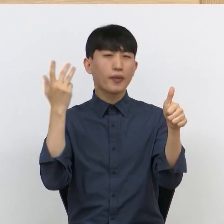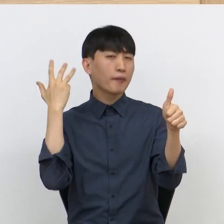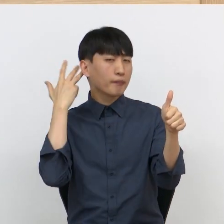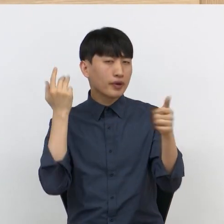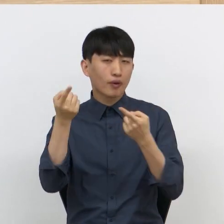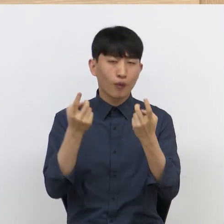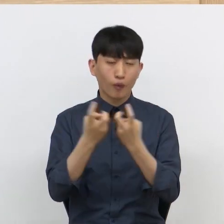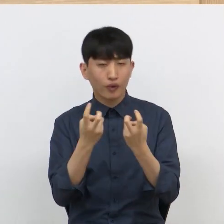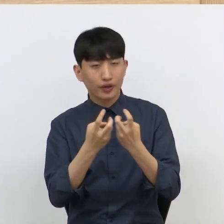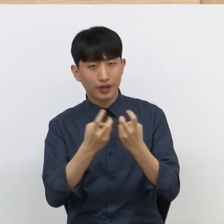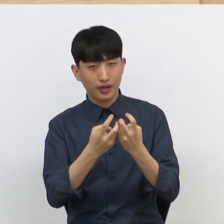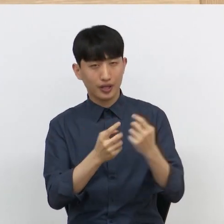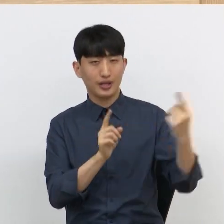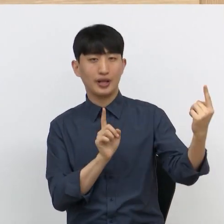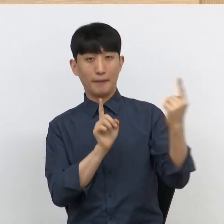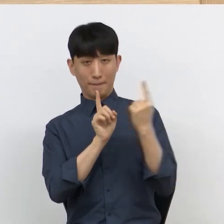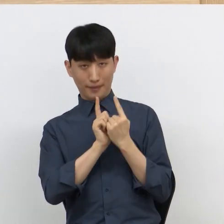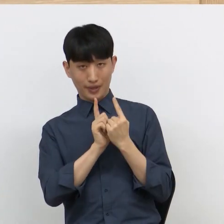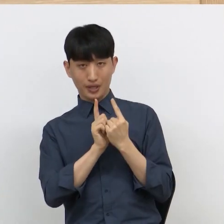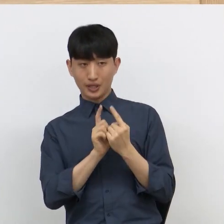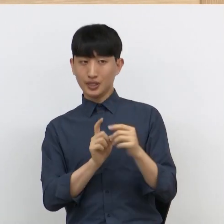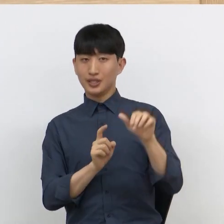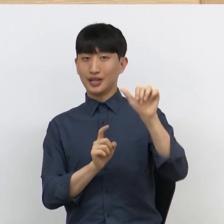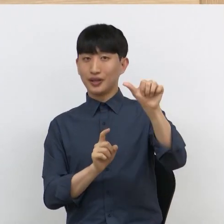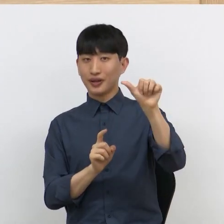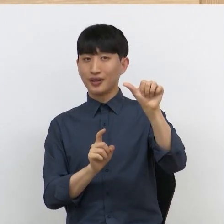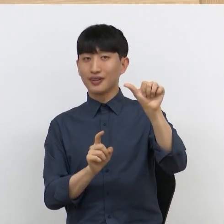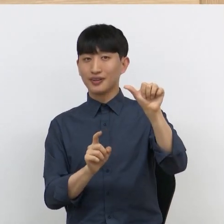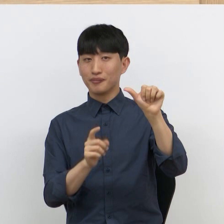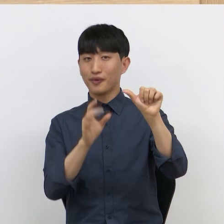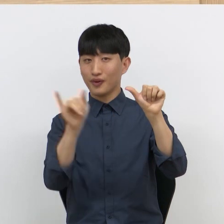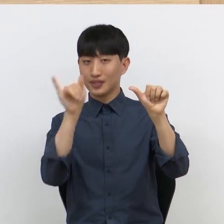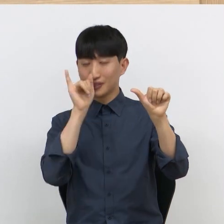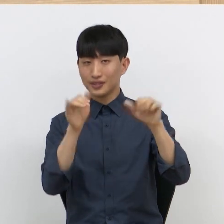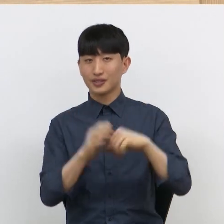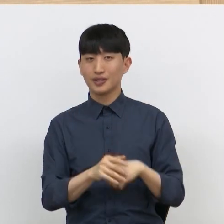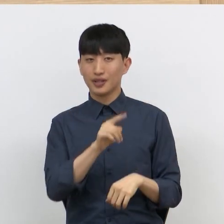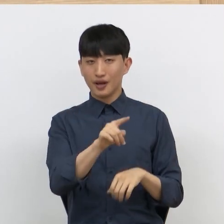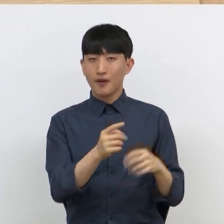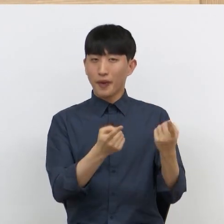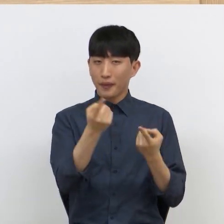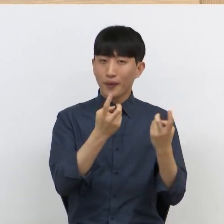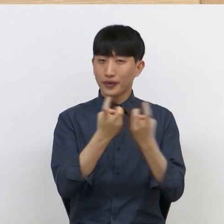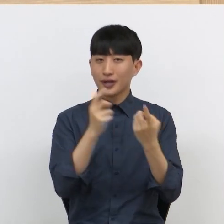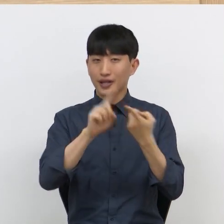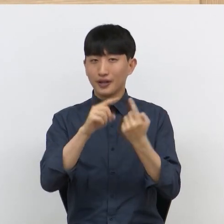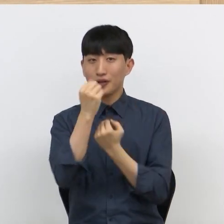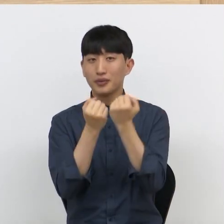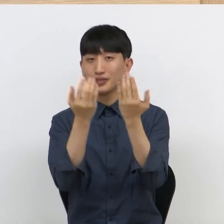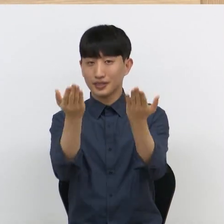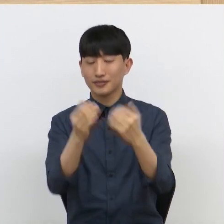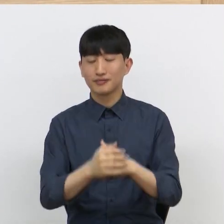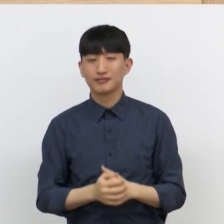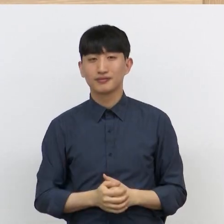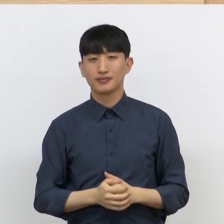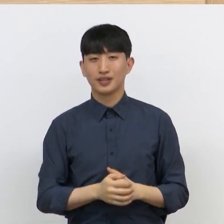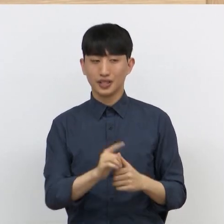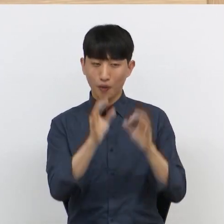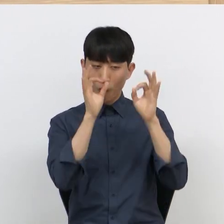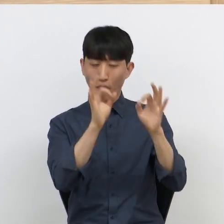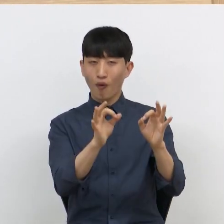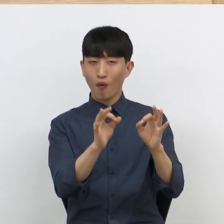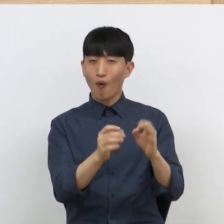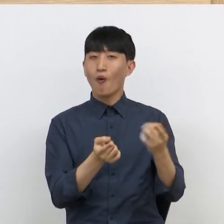되어진 사람들이고, 그래서 한 5개 정도를 보여줄 텐데 어떤 식으로 매핑이 이루어져서 문제를 해결했는지를 보시면 좀